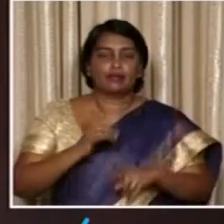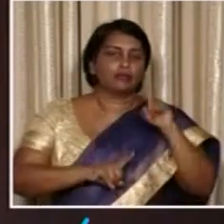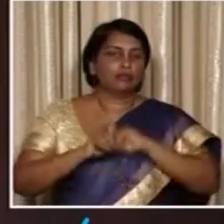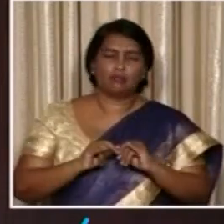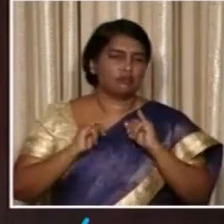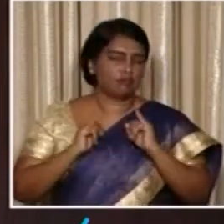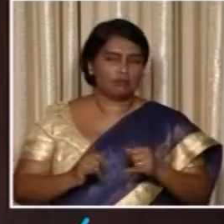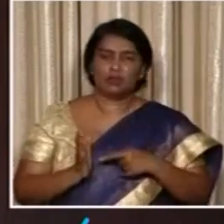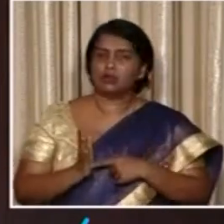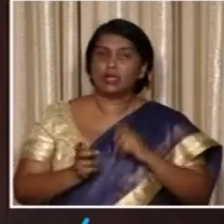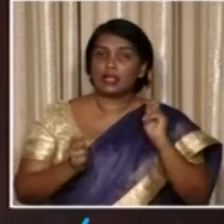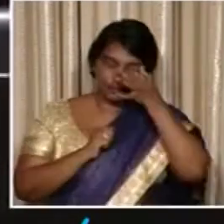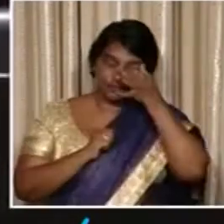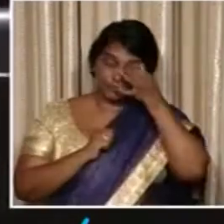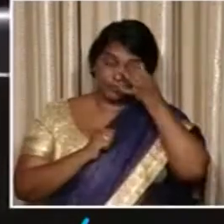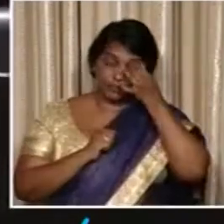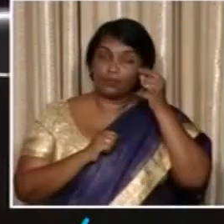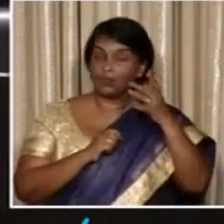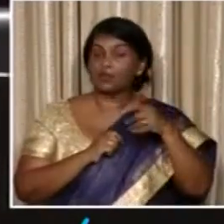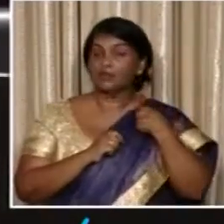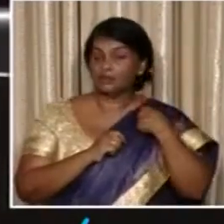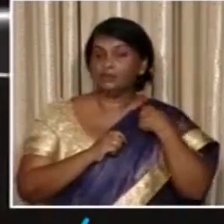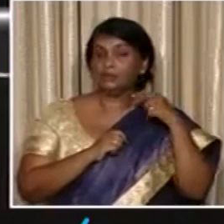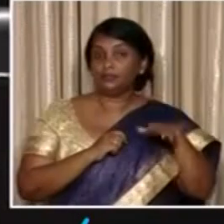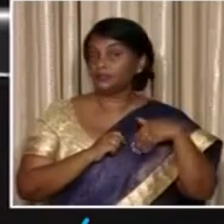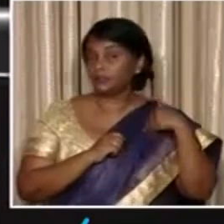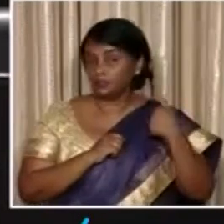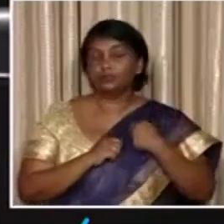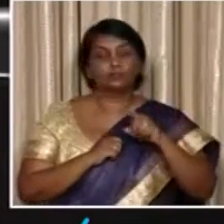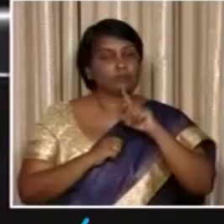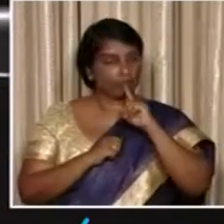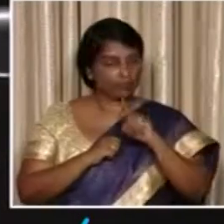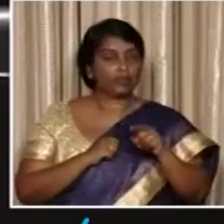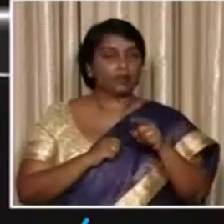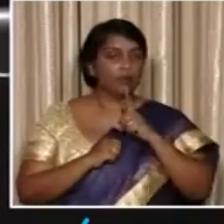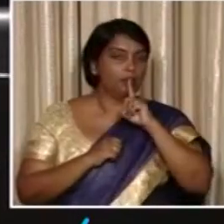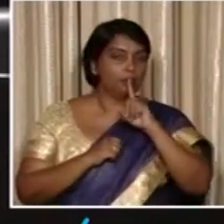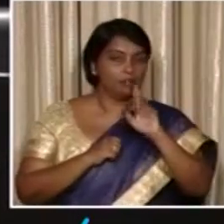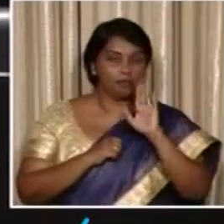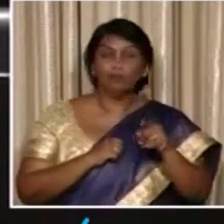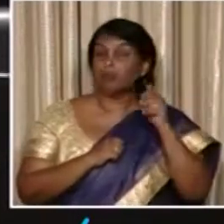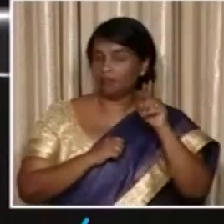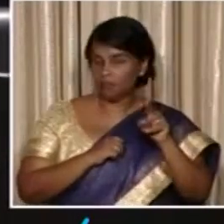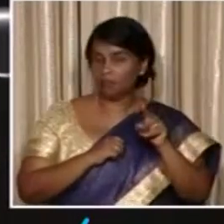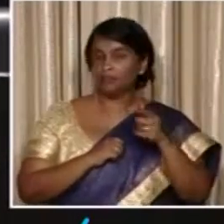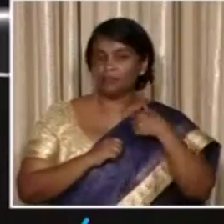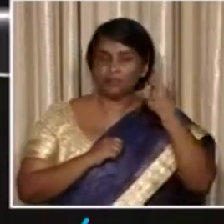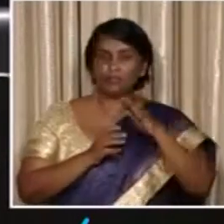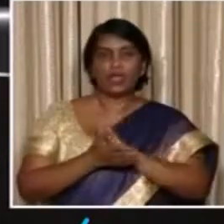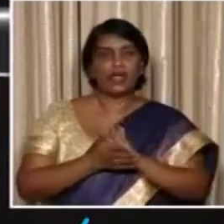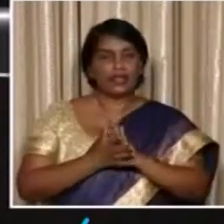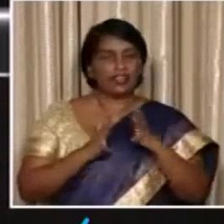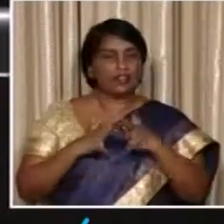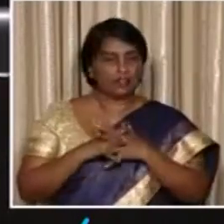මේක අසාධාරණයක් ක්‍රිකට් බෝඩ් එකට එක පැත්තක. ඉතින් මම මේකේ මූලික වශයෙන් කියනකොට කියන්න ඕන කරු ඔබතුමාට මම දැක්ක හේසා